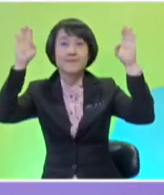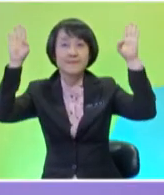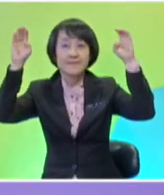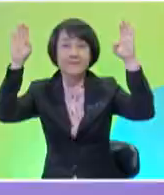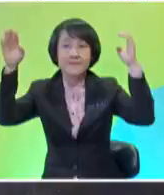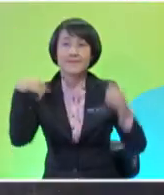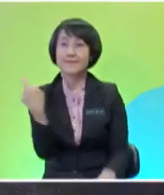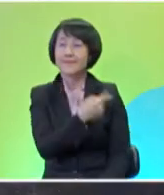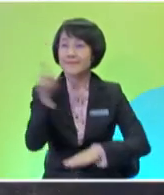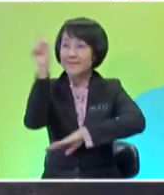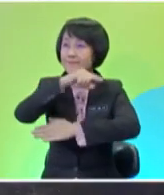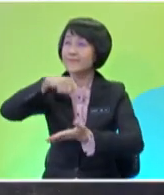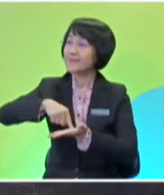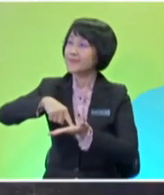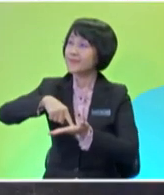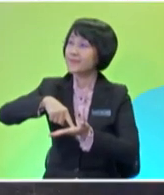hari ini macam mana